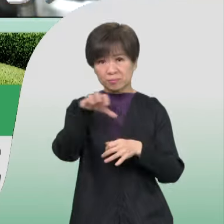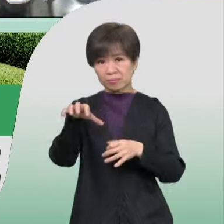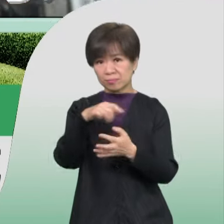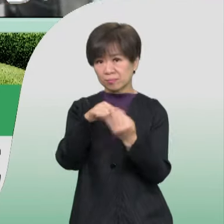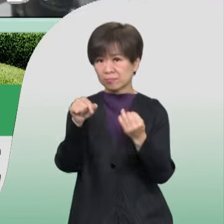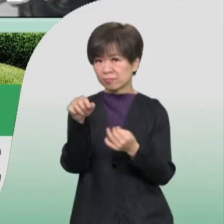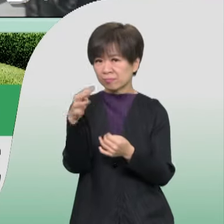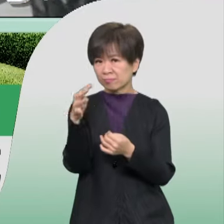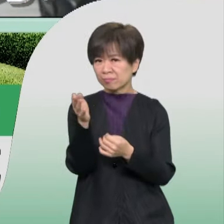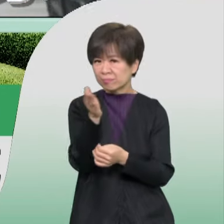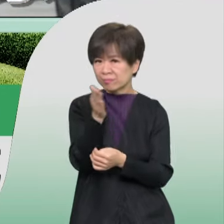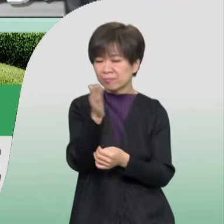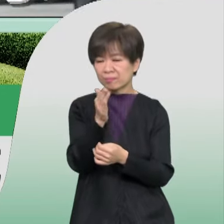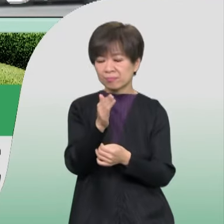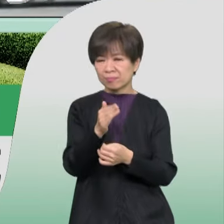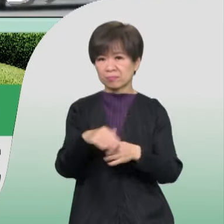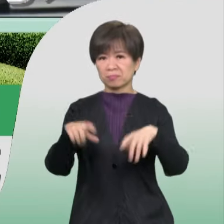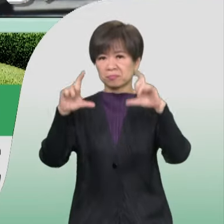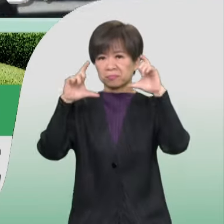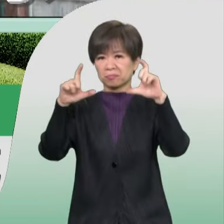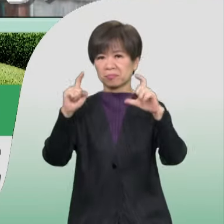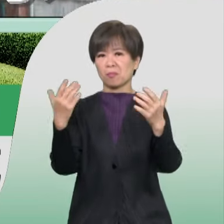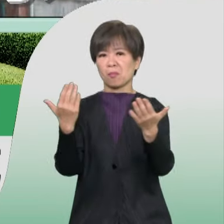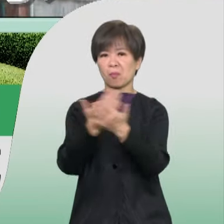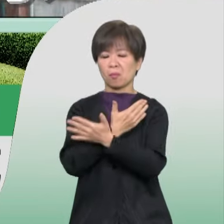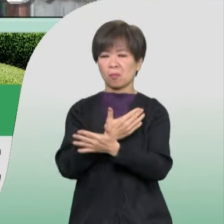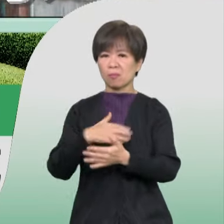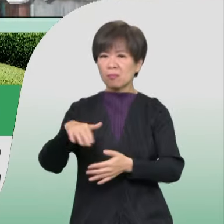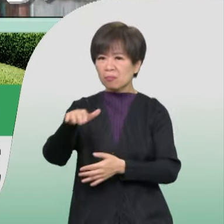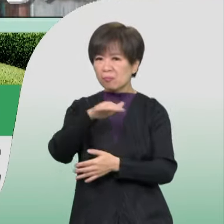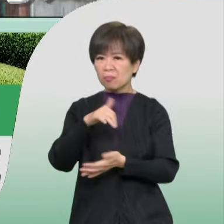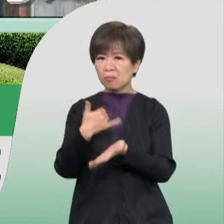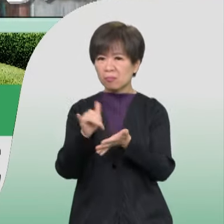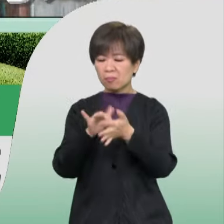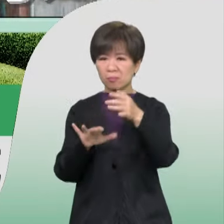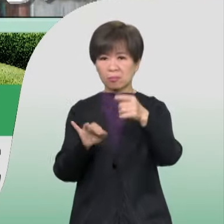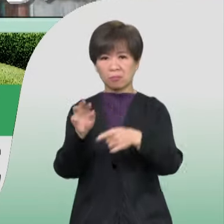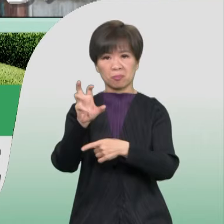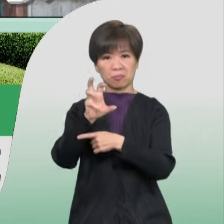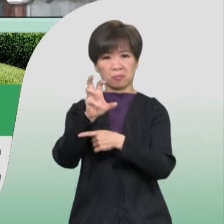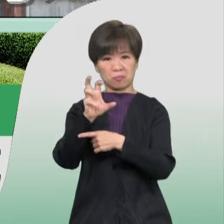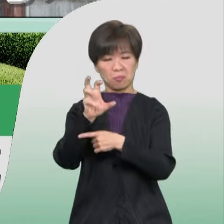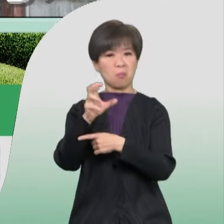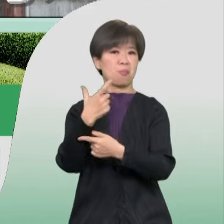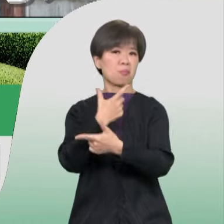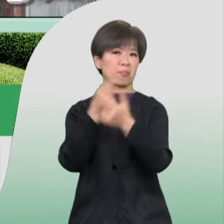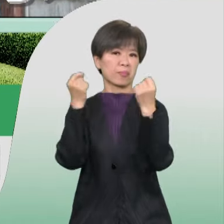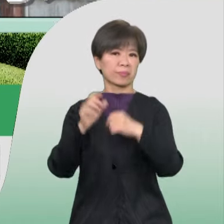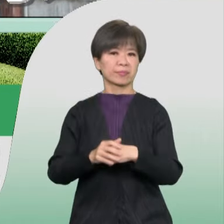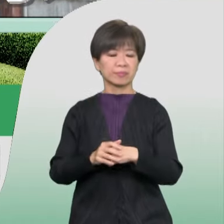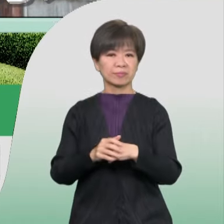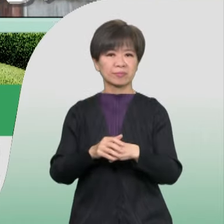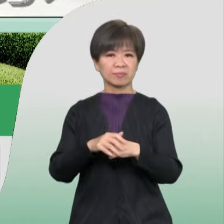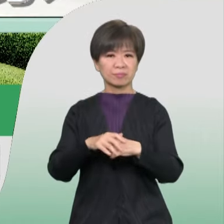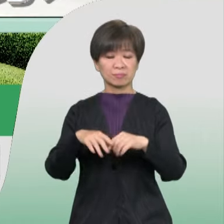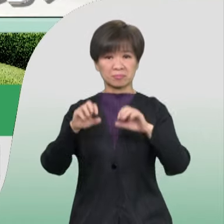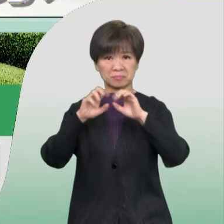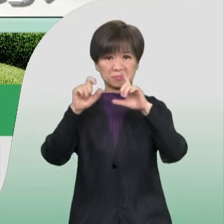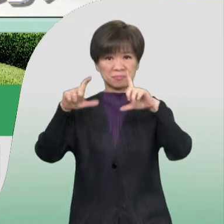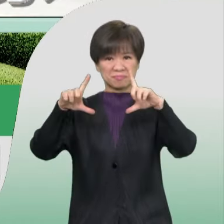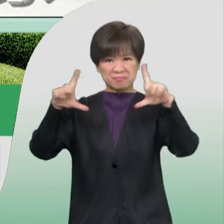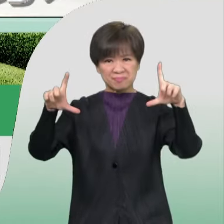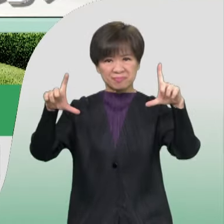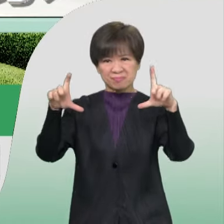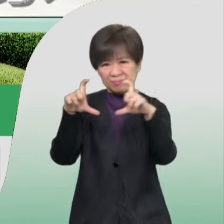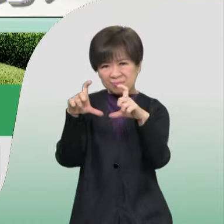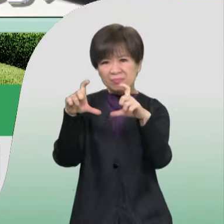四百扛个点家入本扛棒，全镇稳得入北上安道。对扛棒变色，民众还